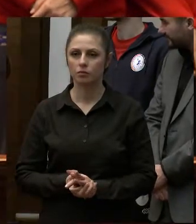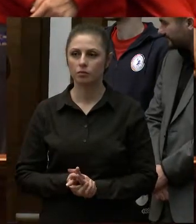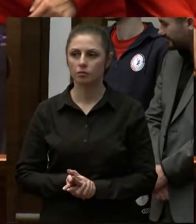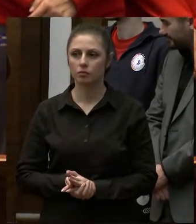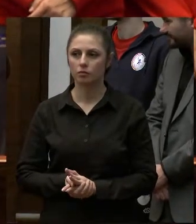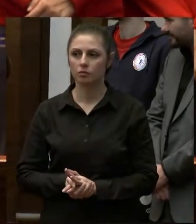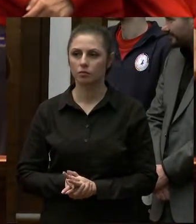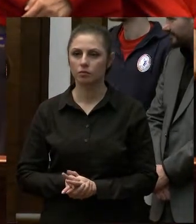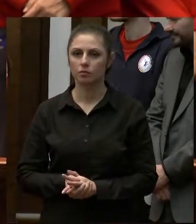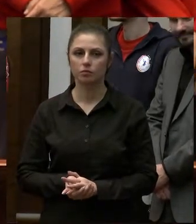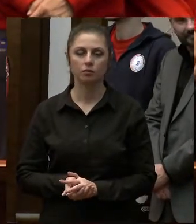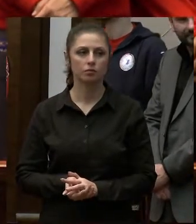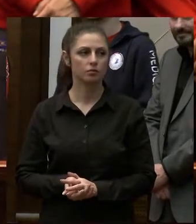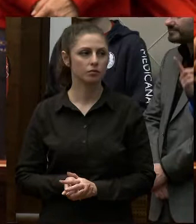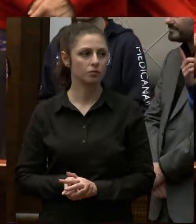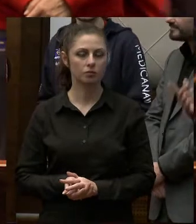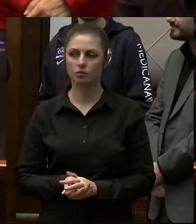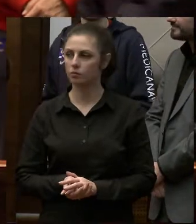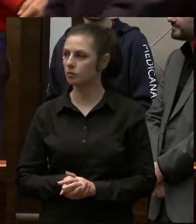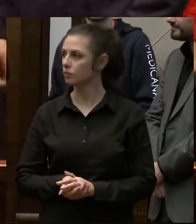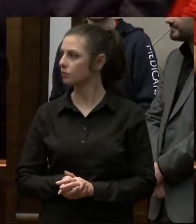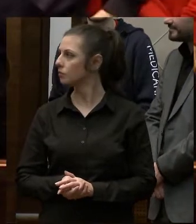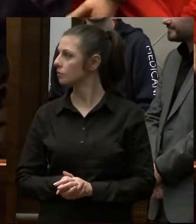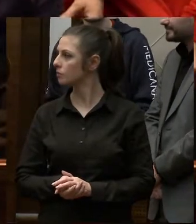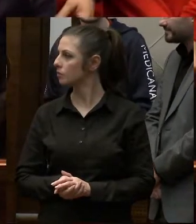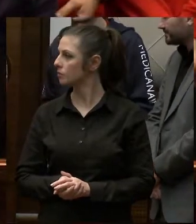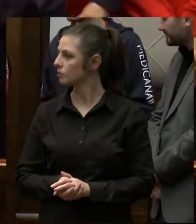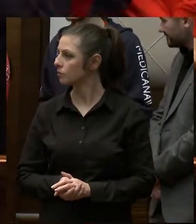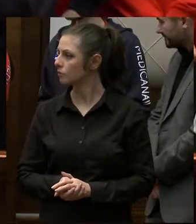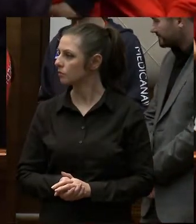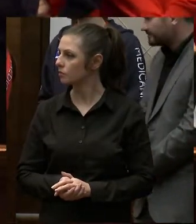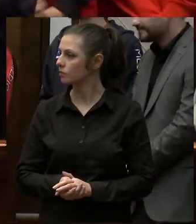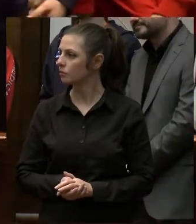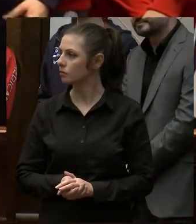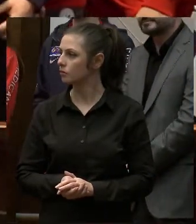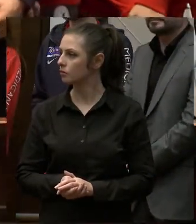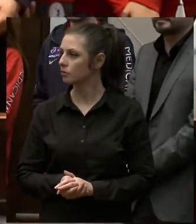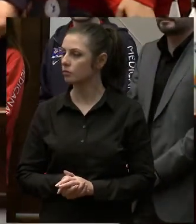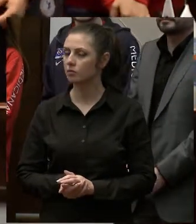hocanız? Siz de buraya. Sizin hocanız nerede? O da gelsin.